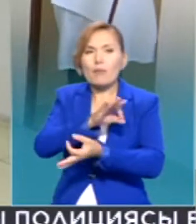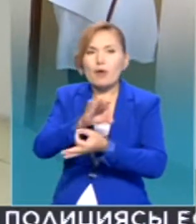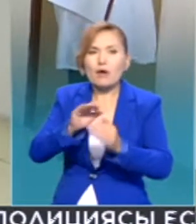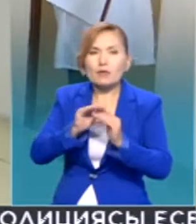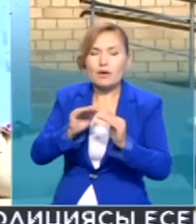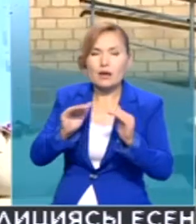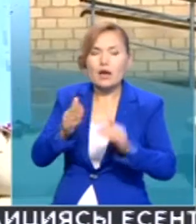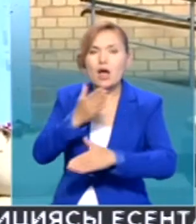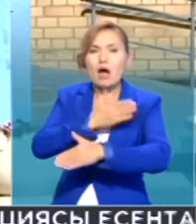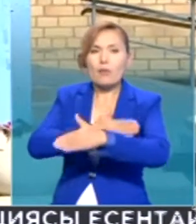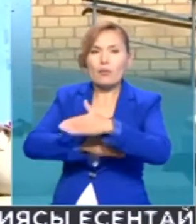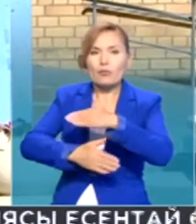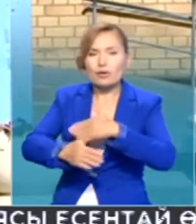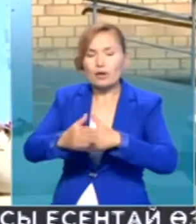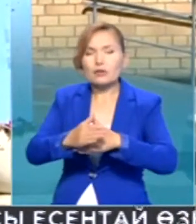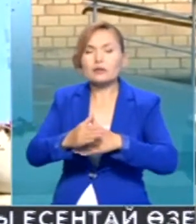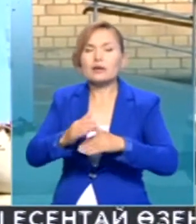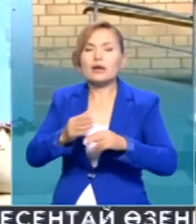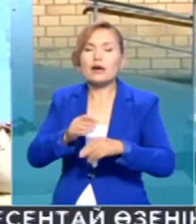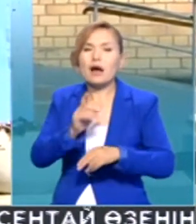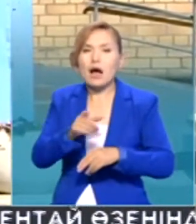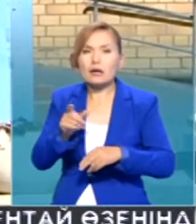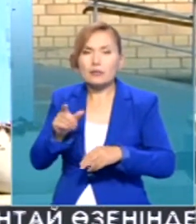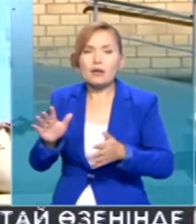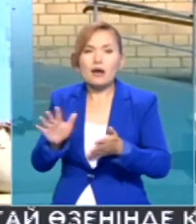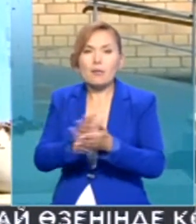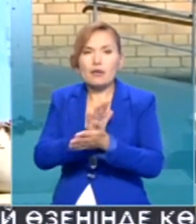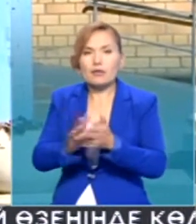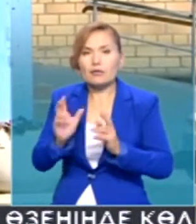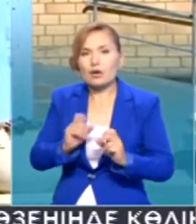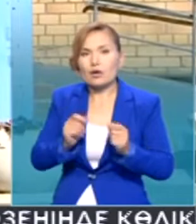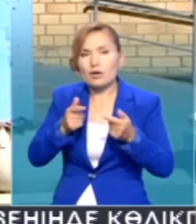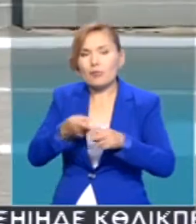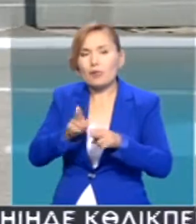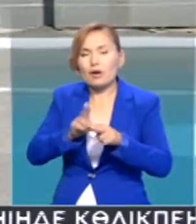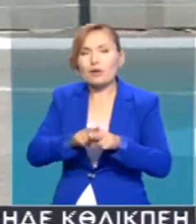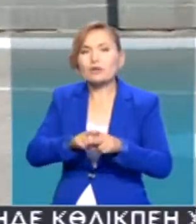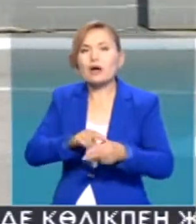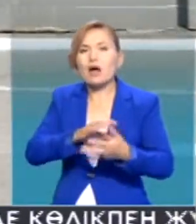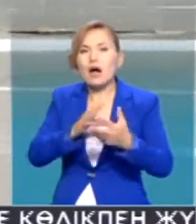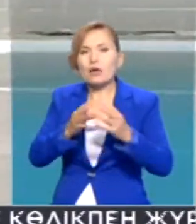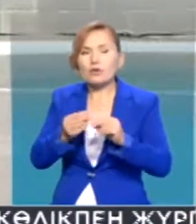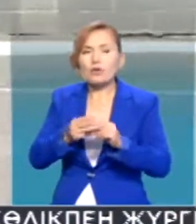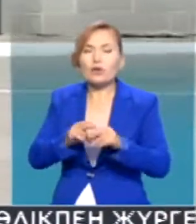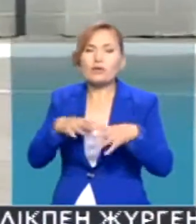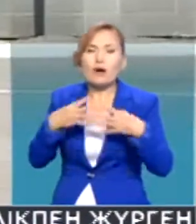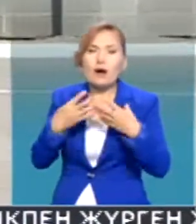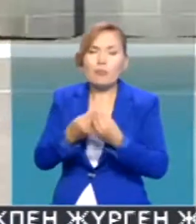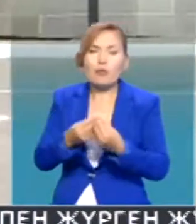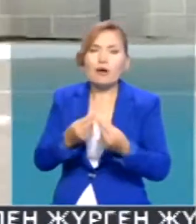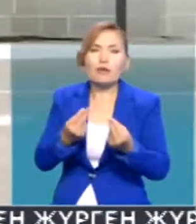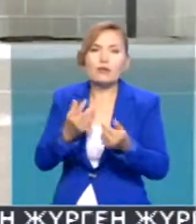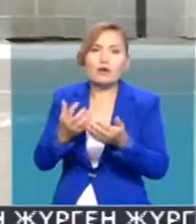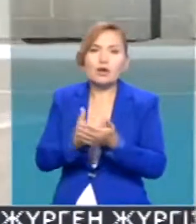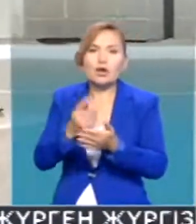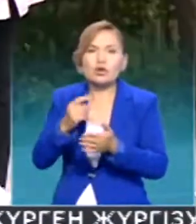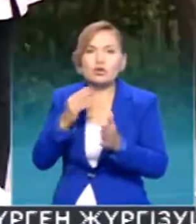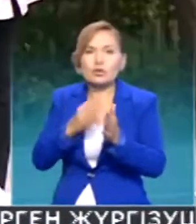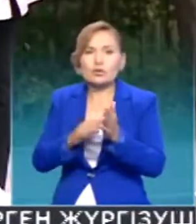көп балалы отбасылардың балаларына арналған. Мемлекеттік қолдау отбасының табысы жан басына шаққанда 190 мың